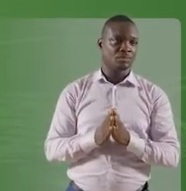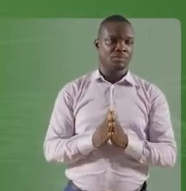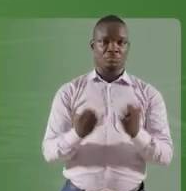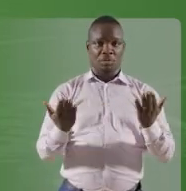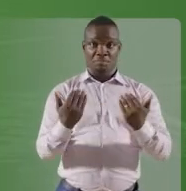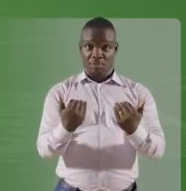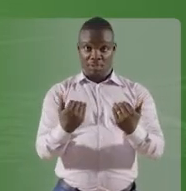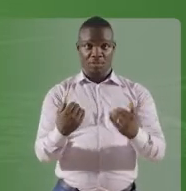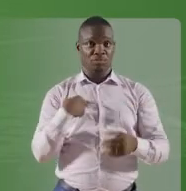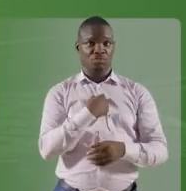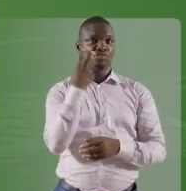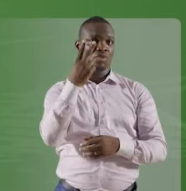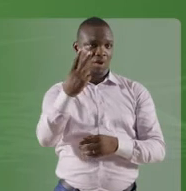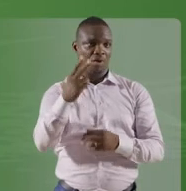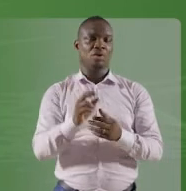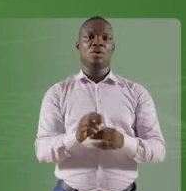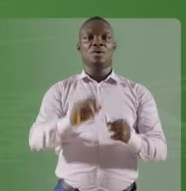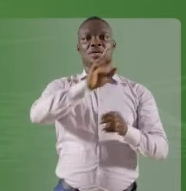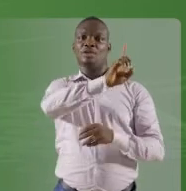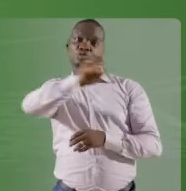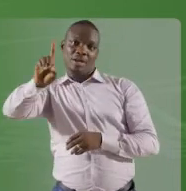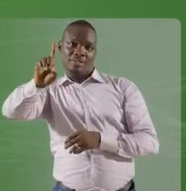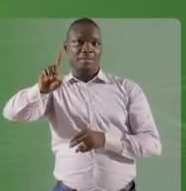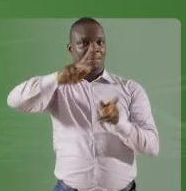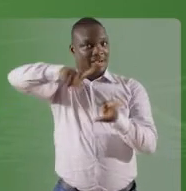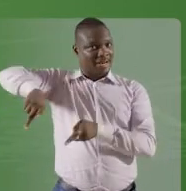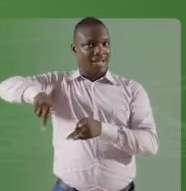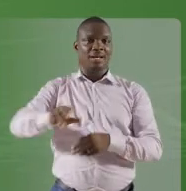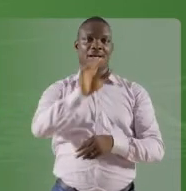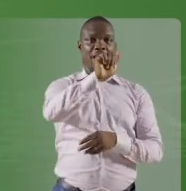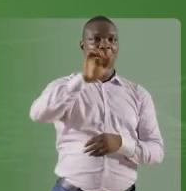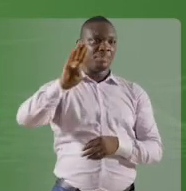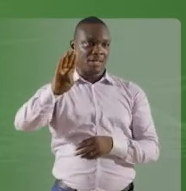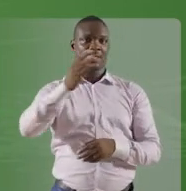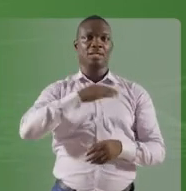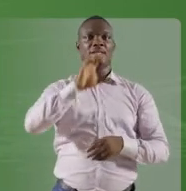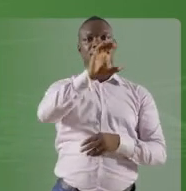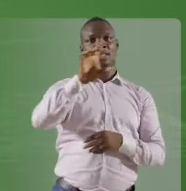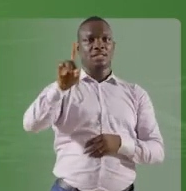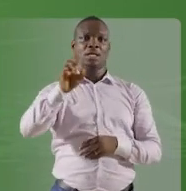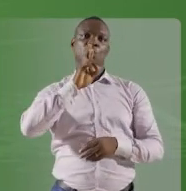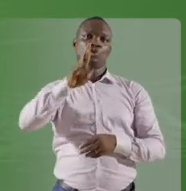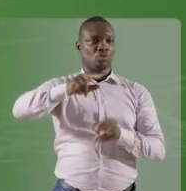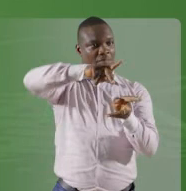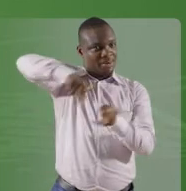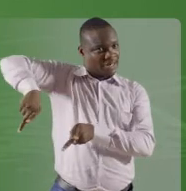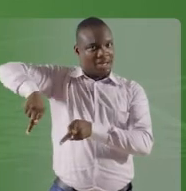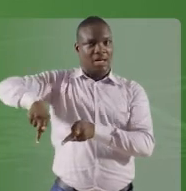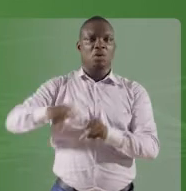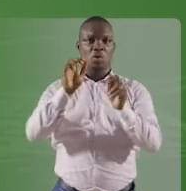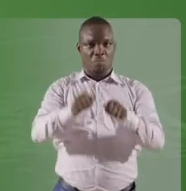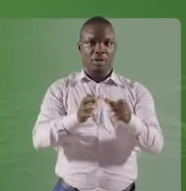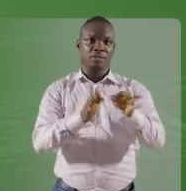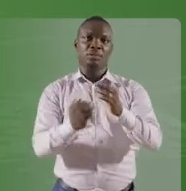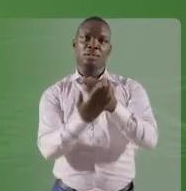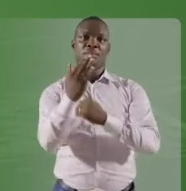les droites AB et CD sont parallèles, peut être traduit par une égalité